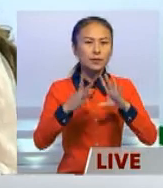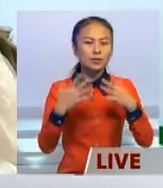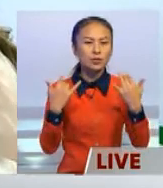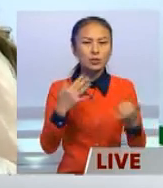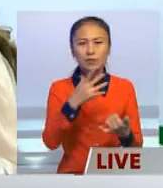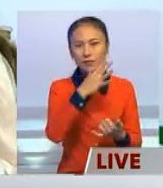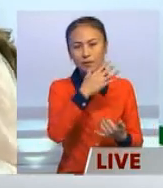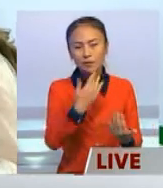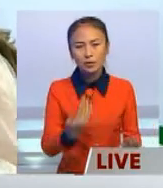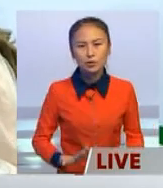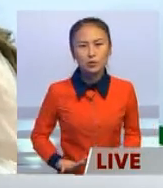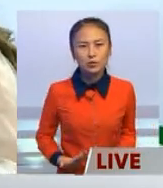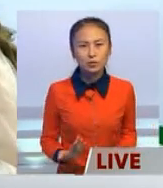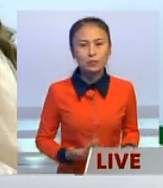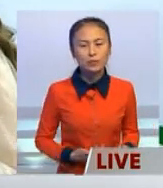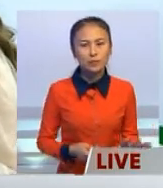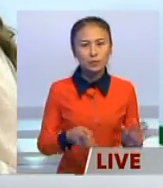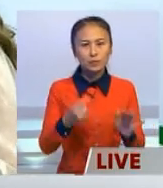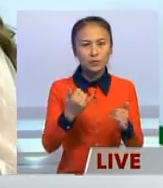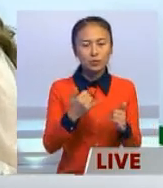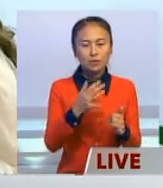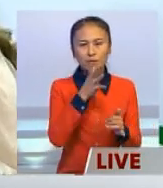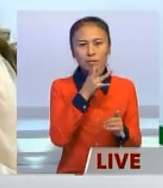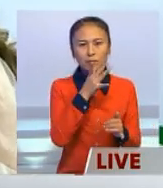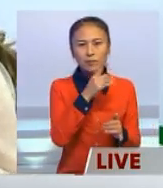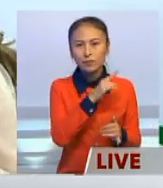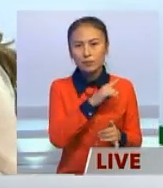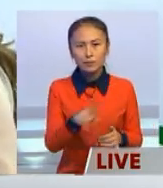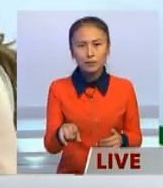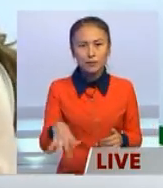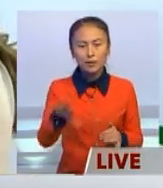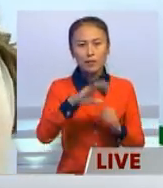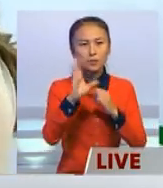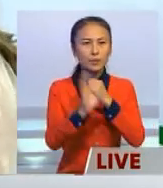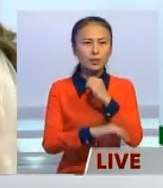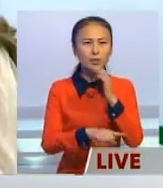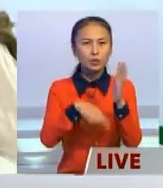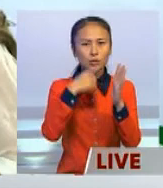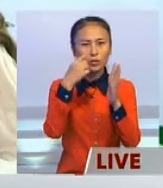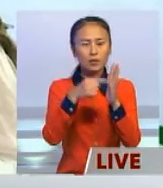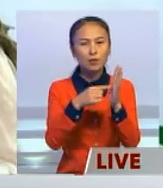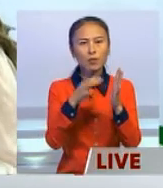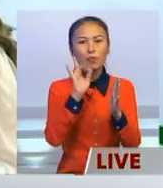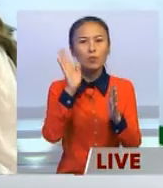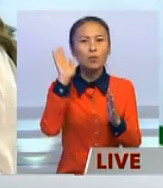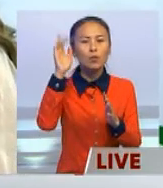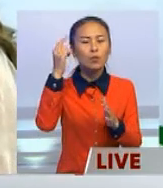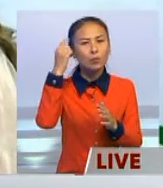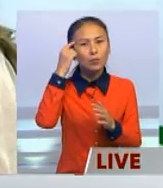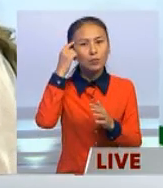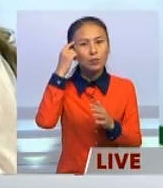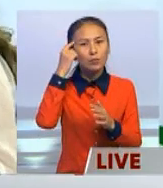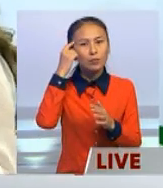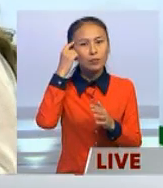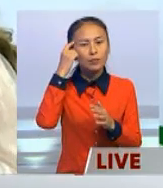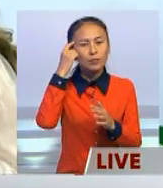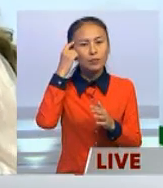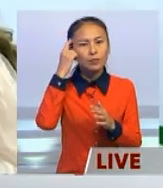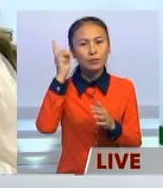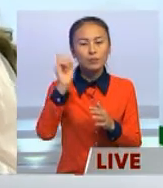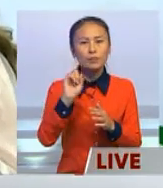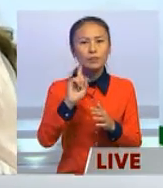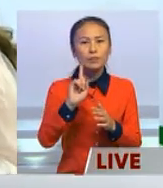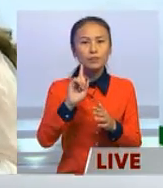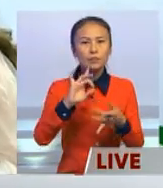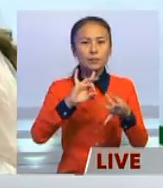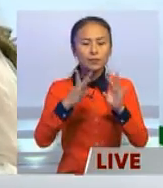біздің өмірімізге етене араласып кетті. Енді соңғы сұрақ, болашақта біздің осы интернет